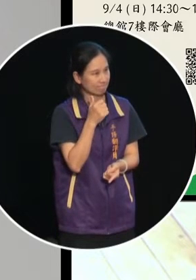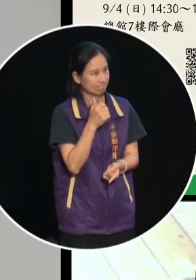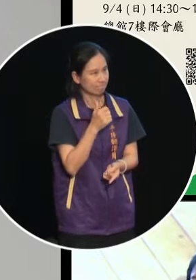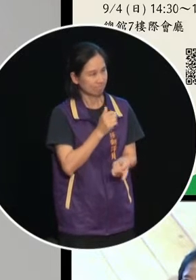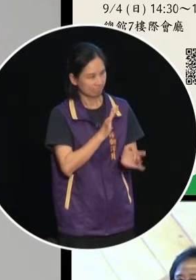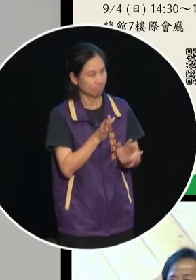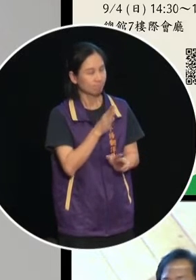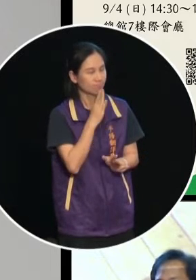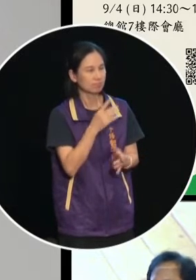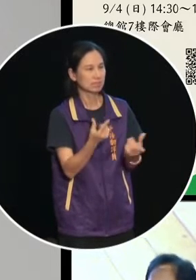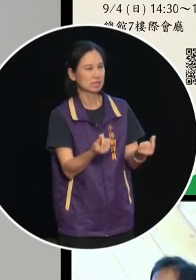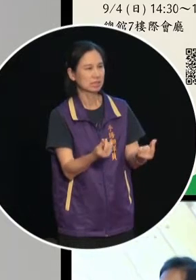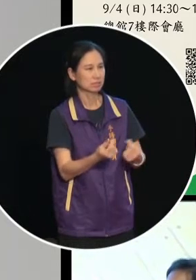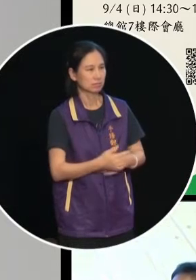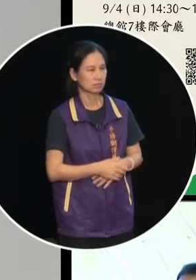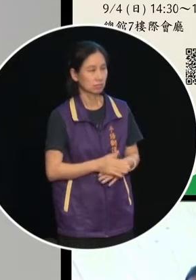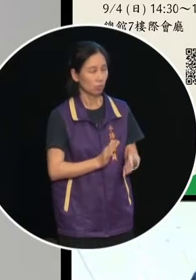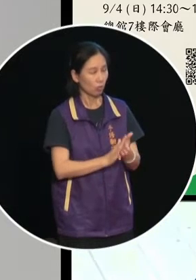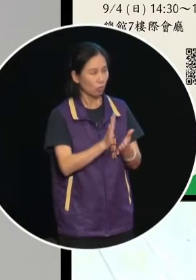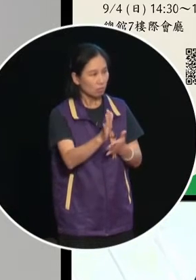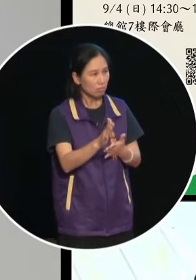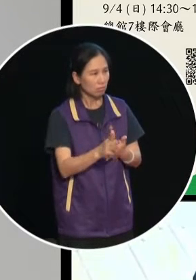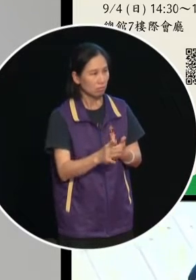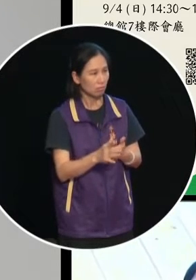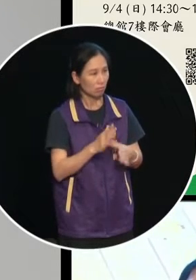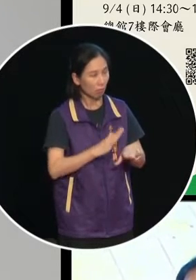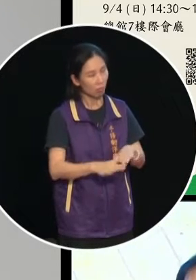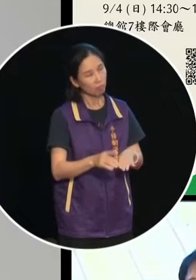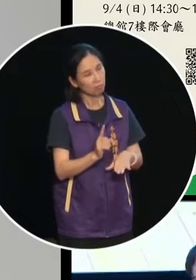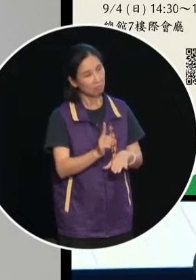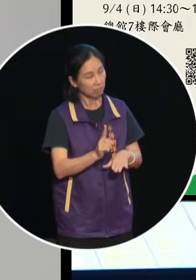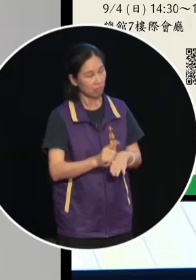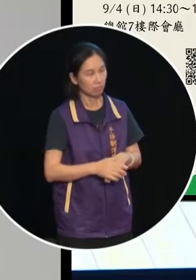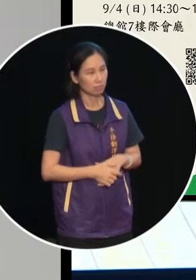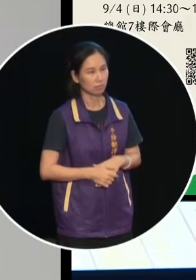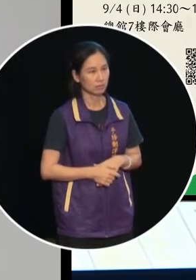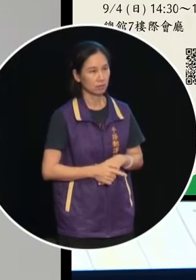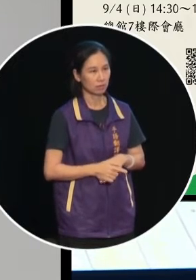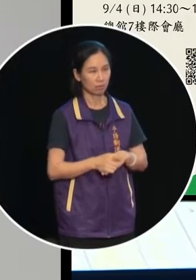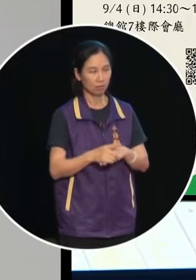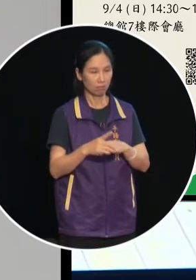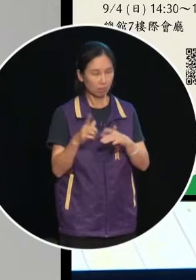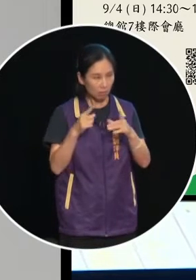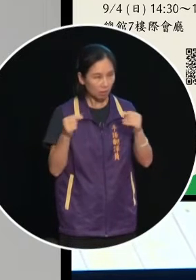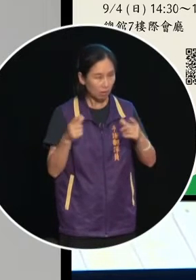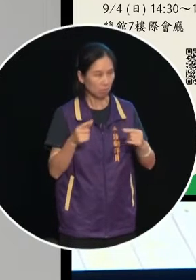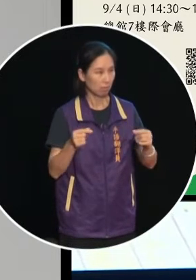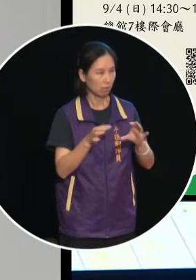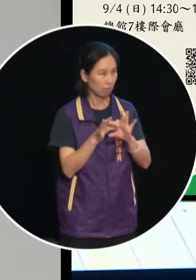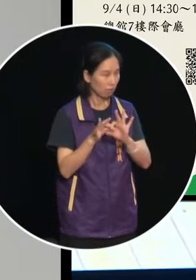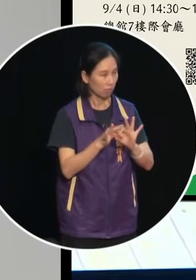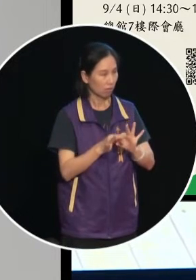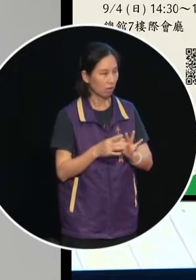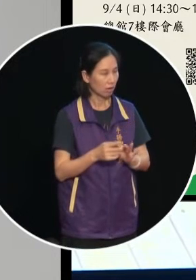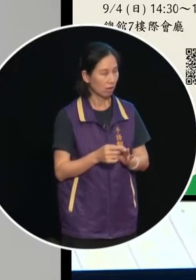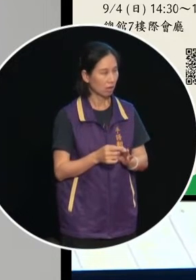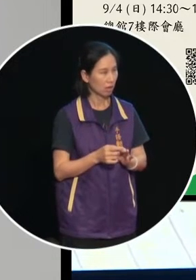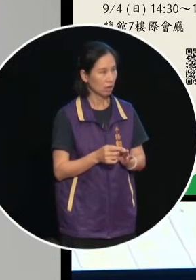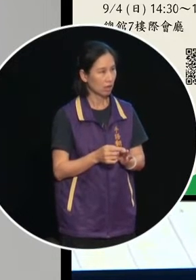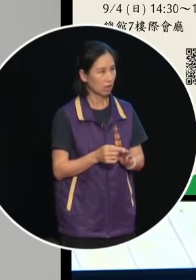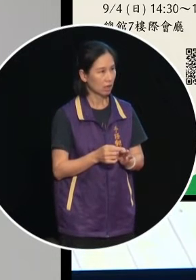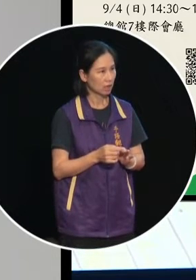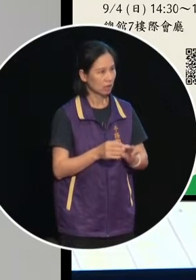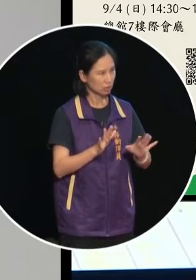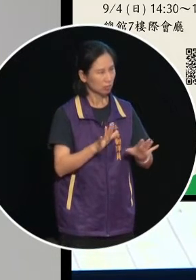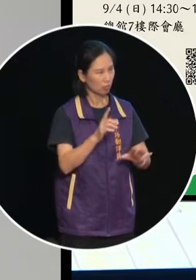来会怎么样很难讲，因为例如说日本的东西物价还是现